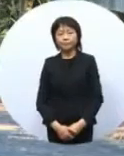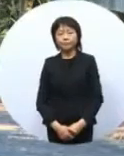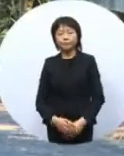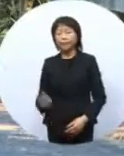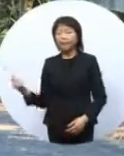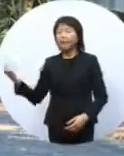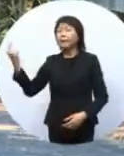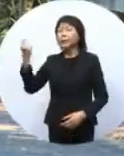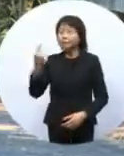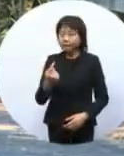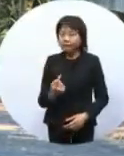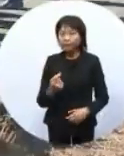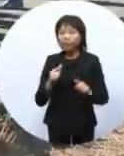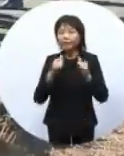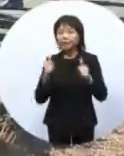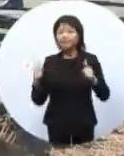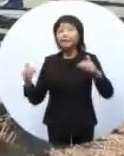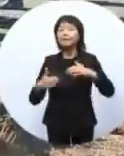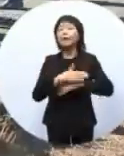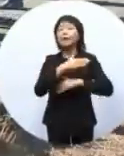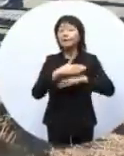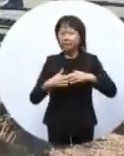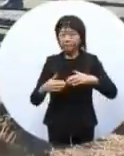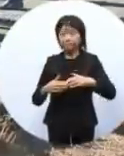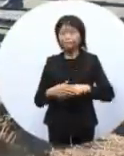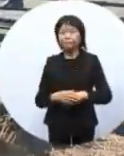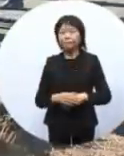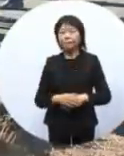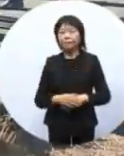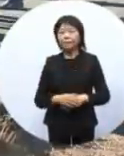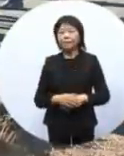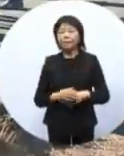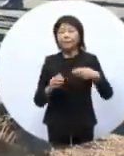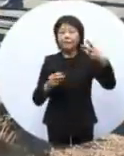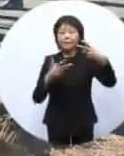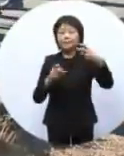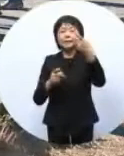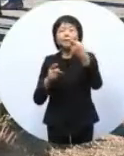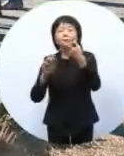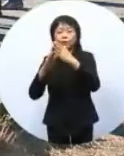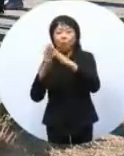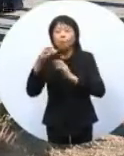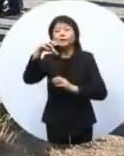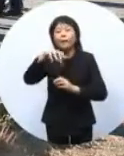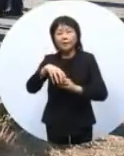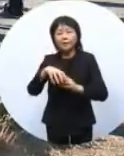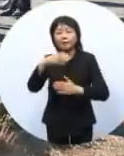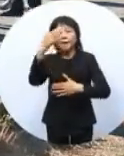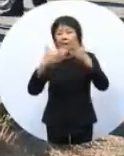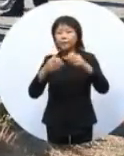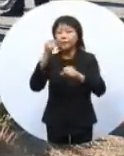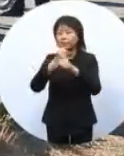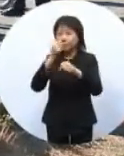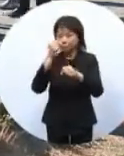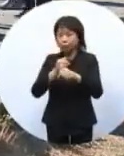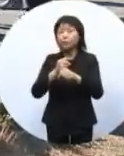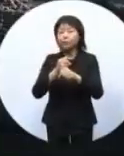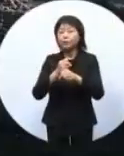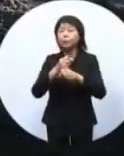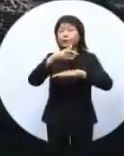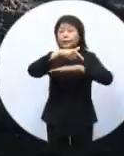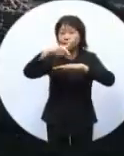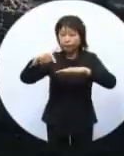やってきたのは茅ヶ崎海岸。この日は西一町を舞台に映像作品を制作するプロジェ